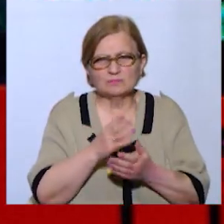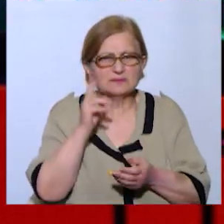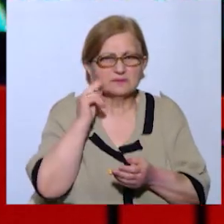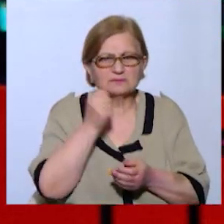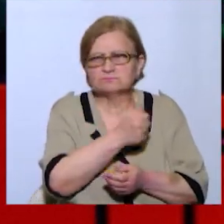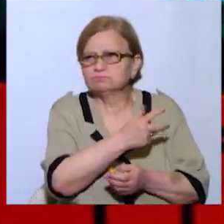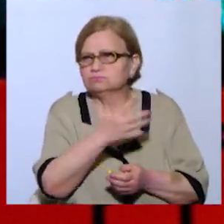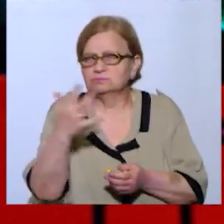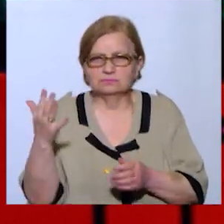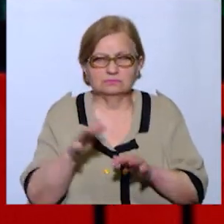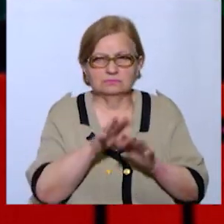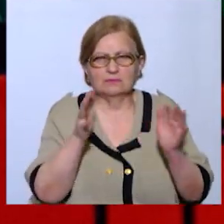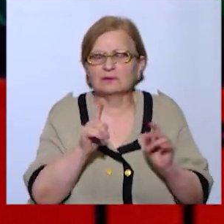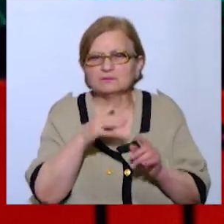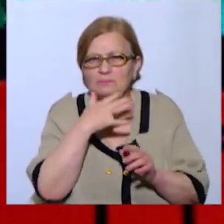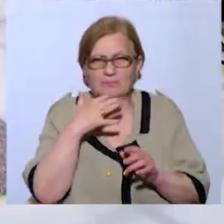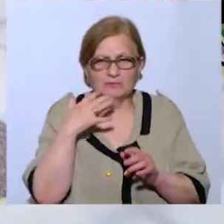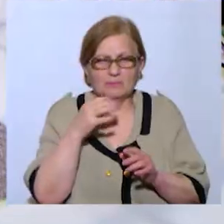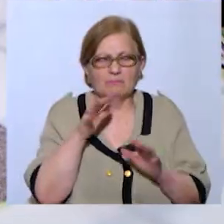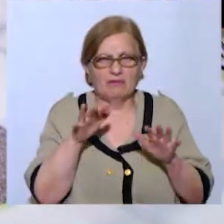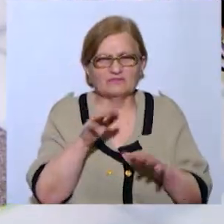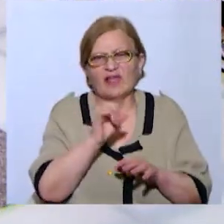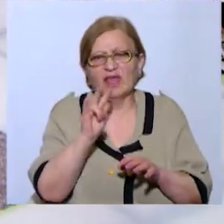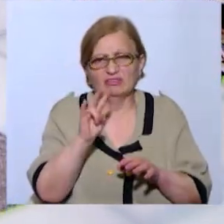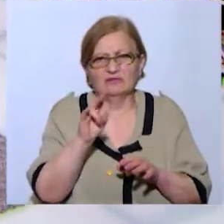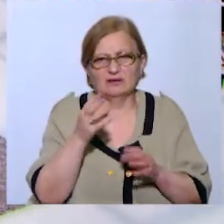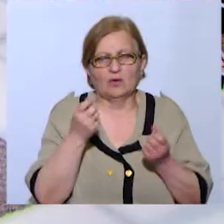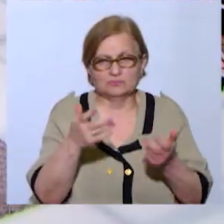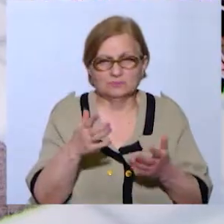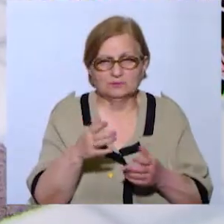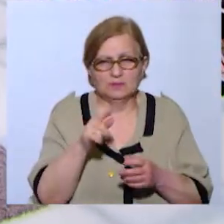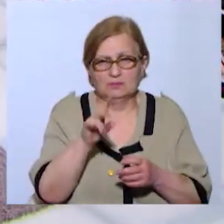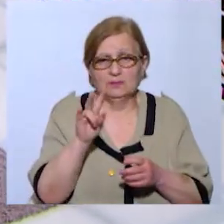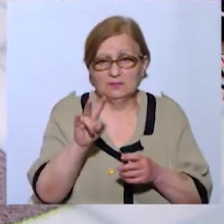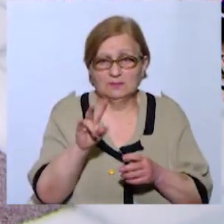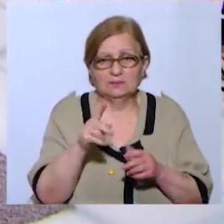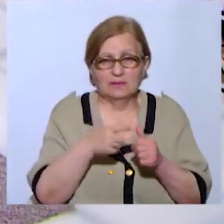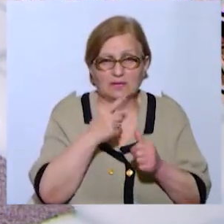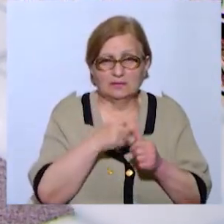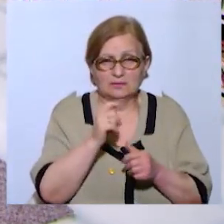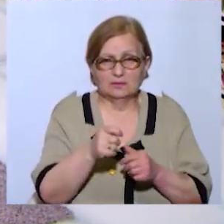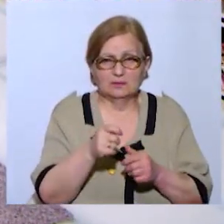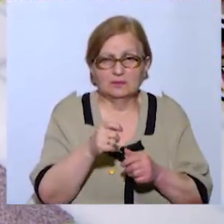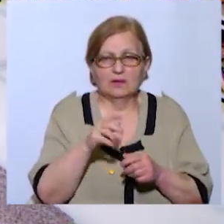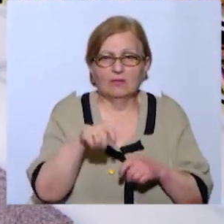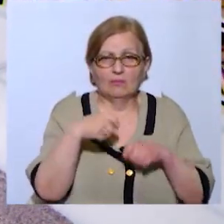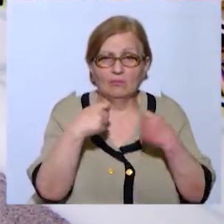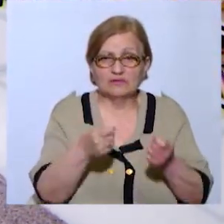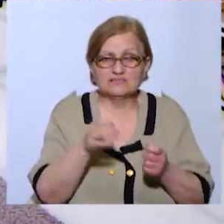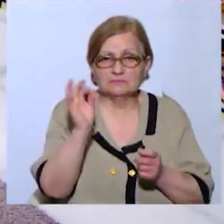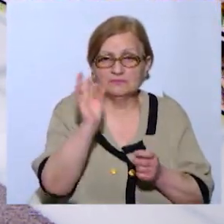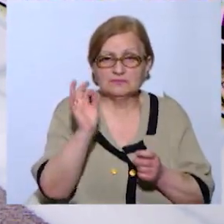რიცხვითი მონაცემები, რაღაც n რაოდენობის. ამ n-ს, ამ რიცხვთა რაოდენობას ეწოდება მონაცემების